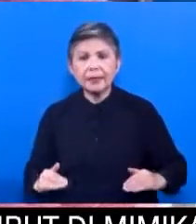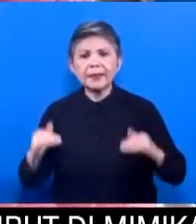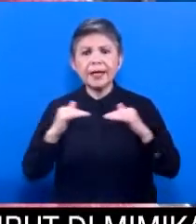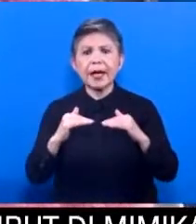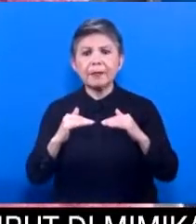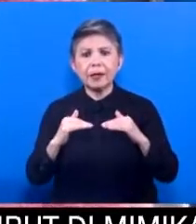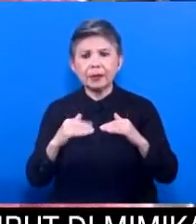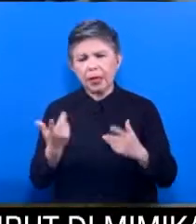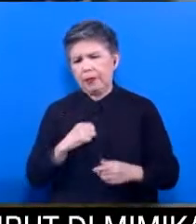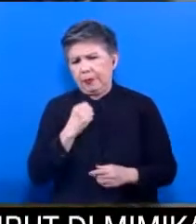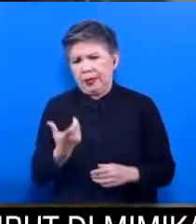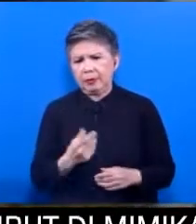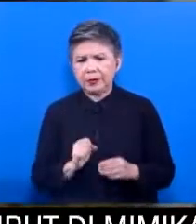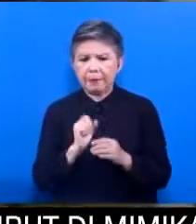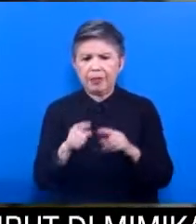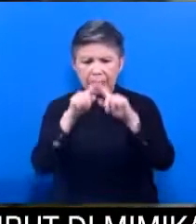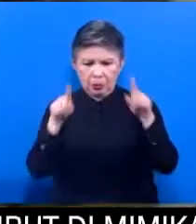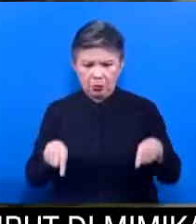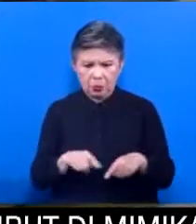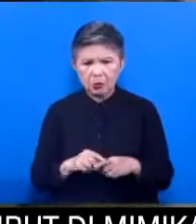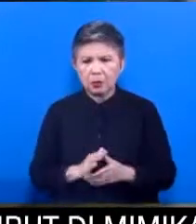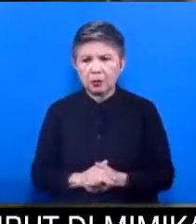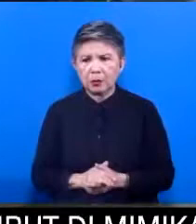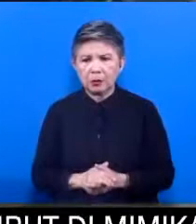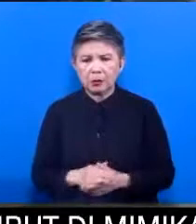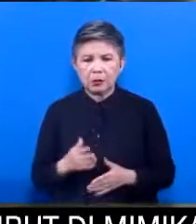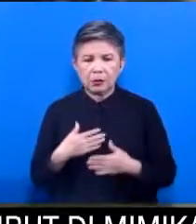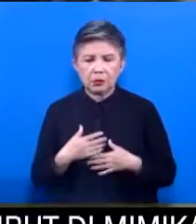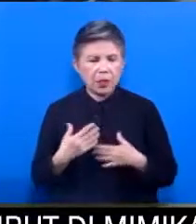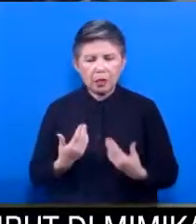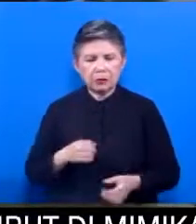sekarang ya rugi besar lah. Ya keberatan sih.